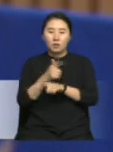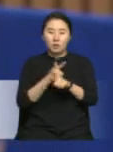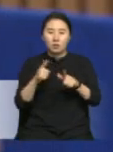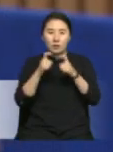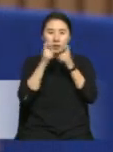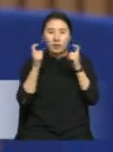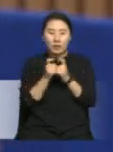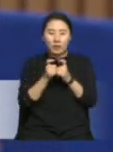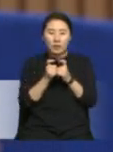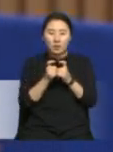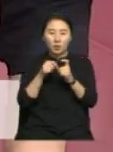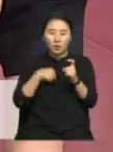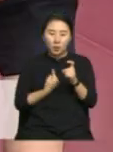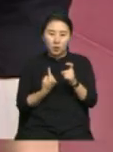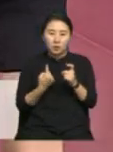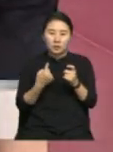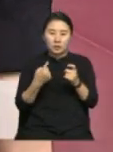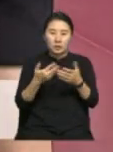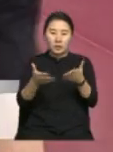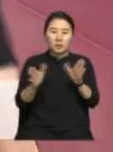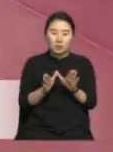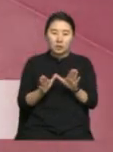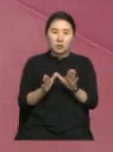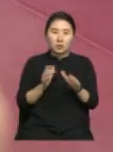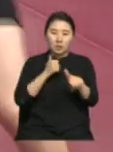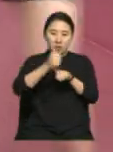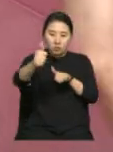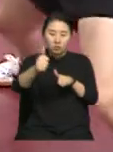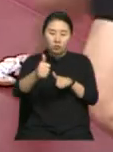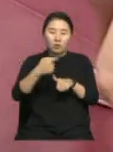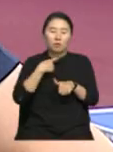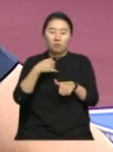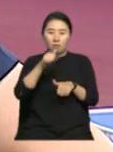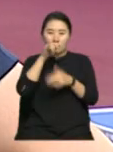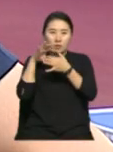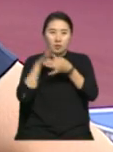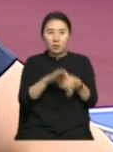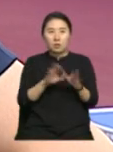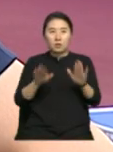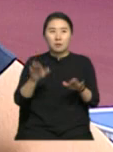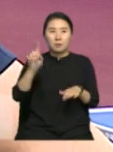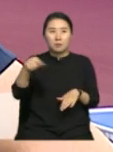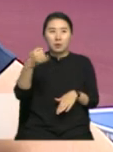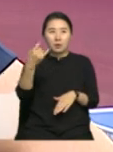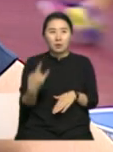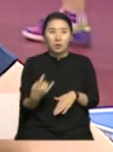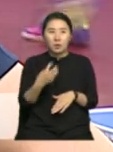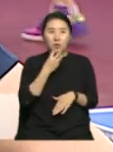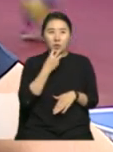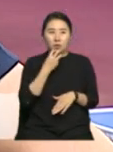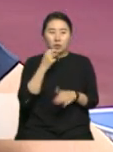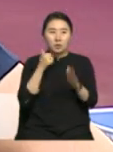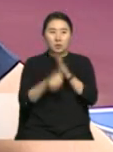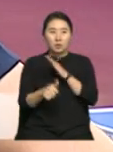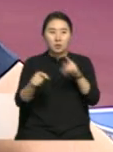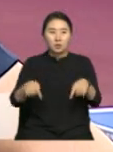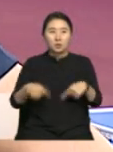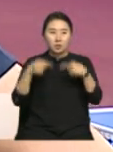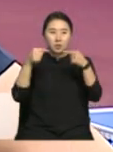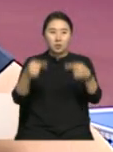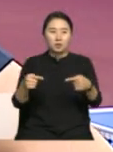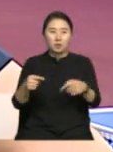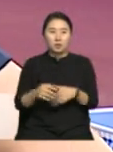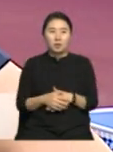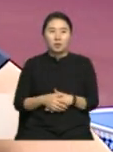실업탁구대회 개인 단식과 단체전 우승의 기세를 이어가겠다는 각오입니다. 이번 100회 체전에 서울시 대표로 참가하게